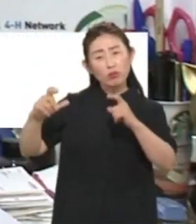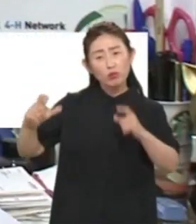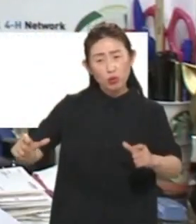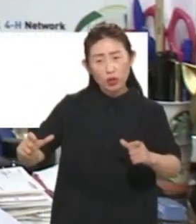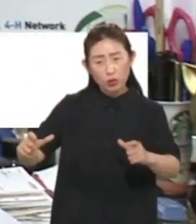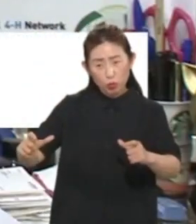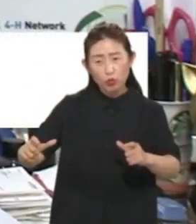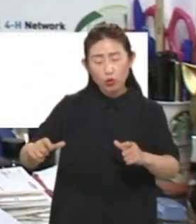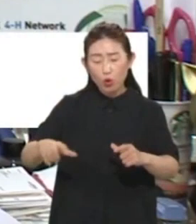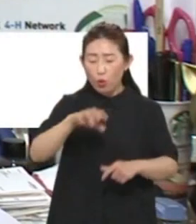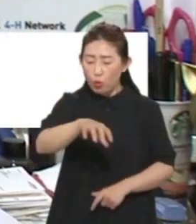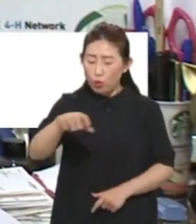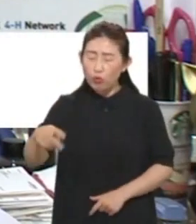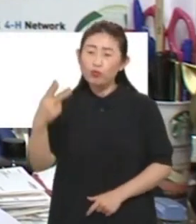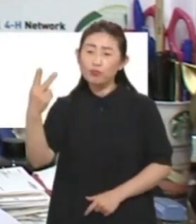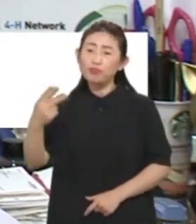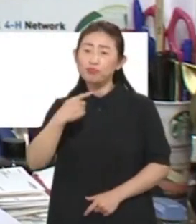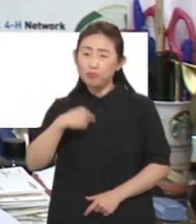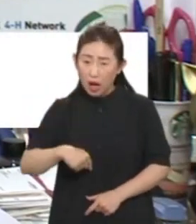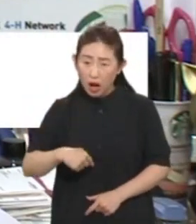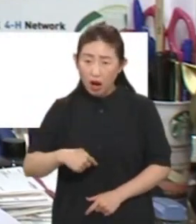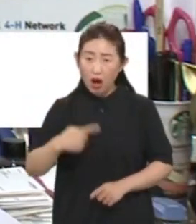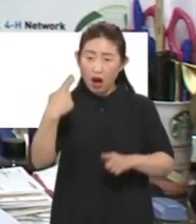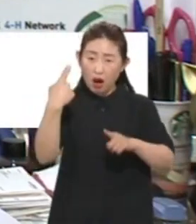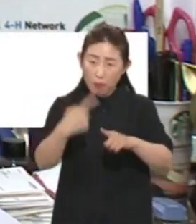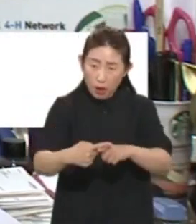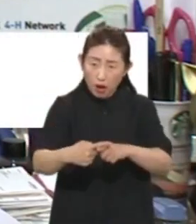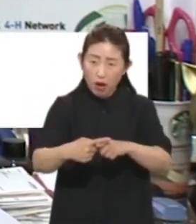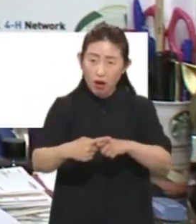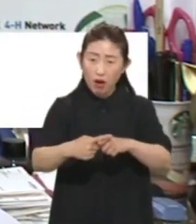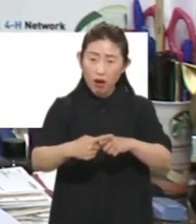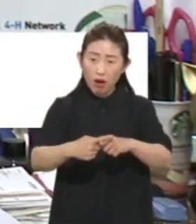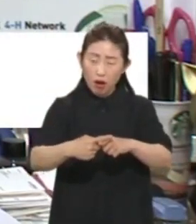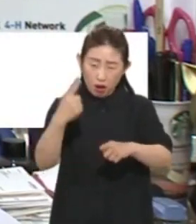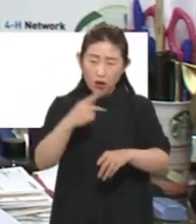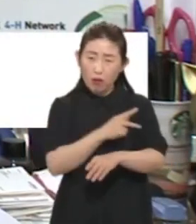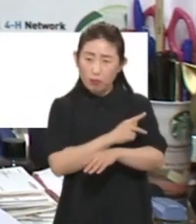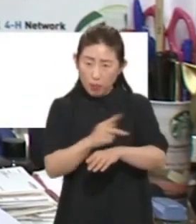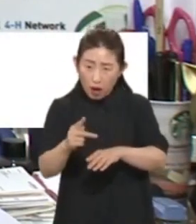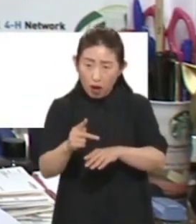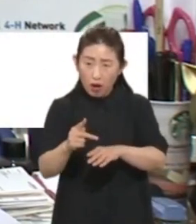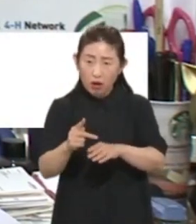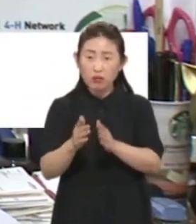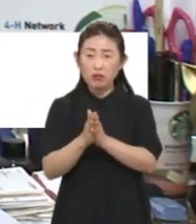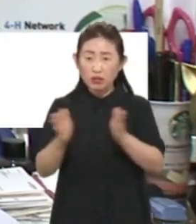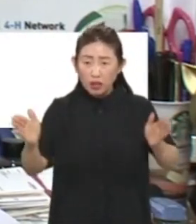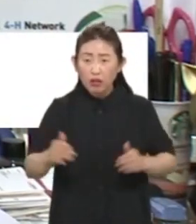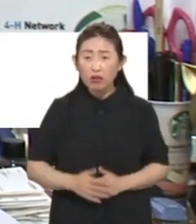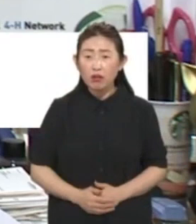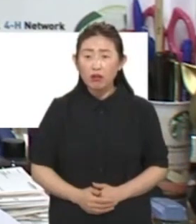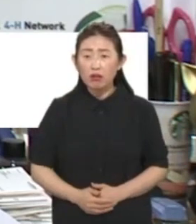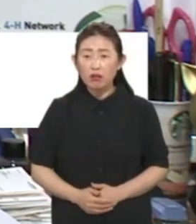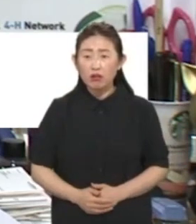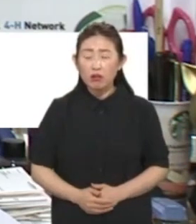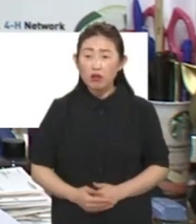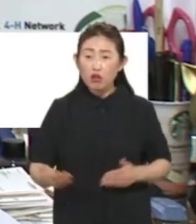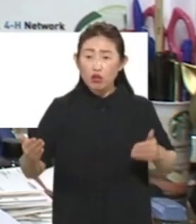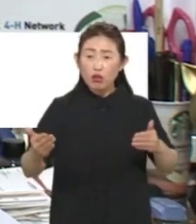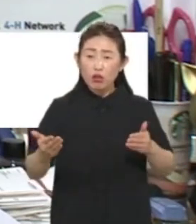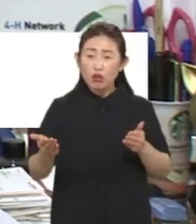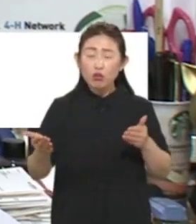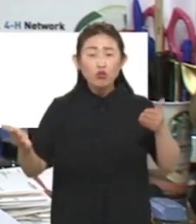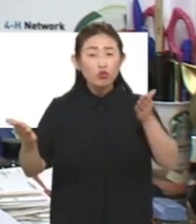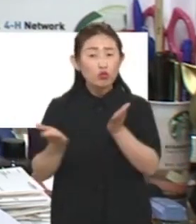있었는데 부분적으로 개통하면은 운행도 같이 오고 장항선 복선 철도는